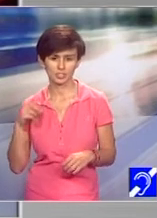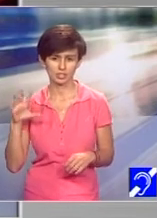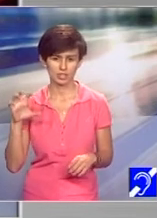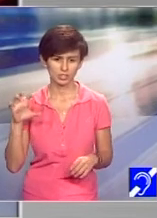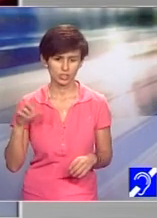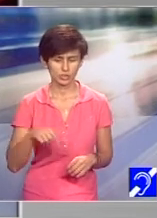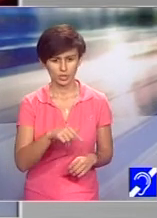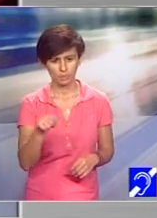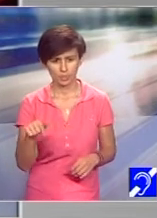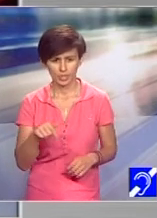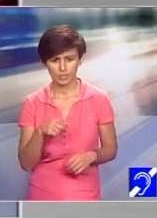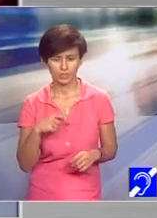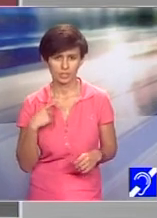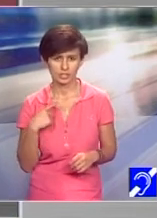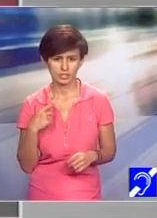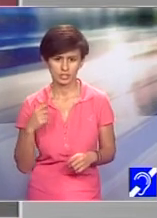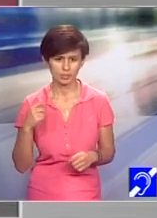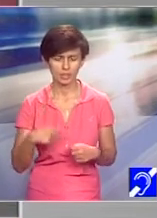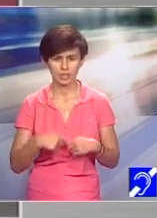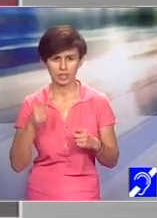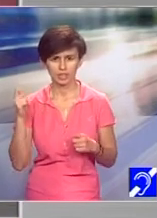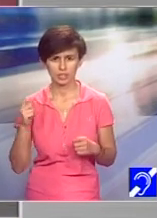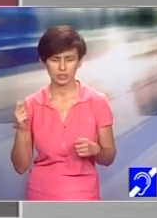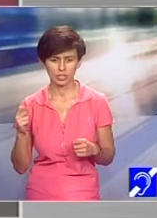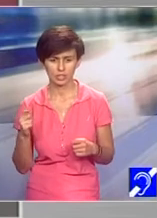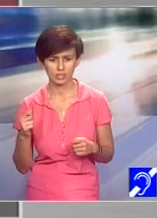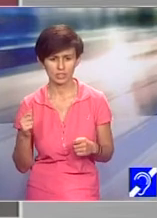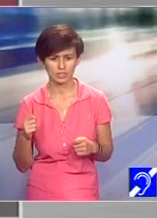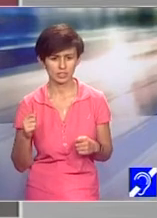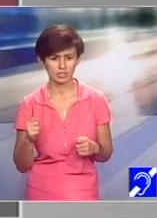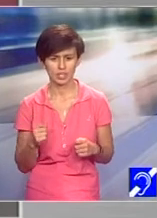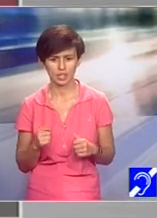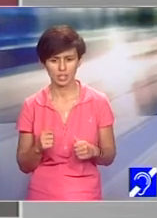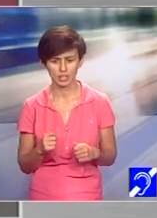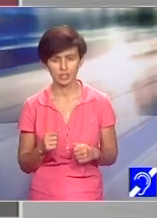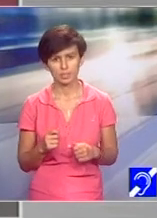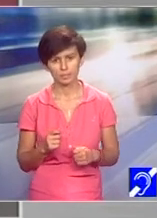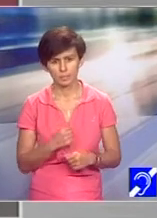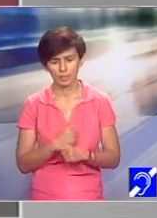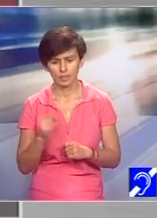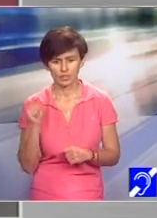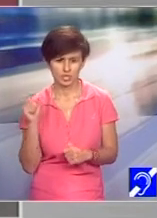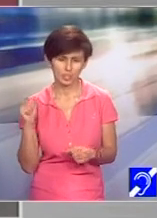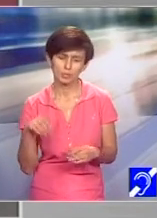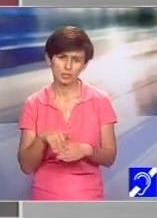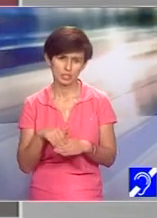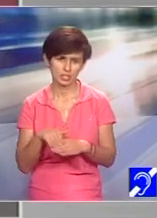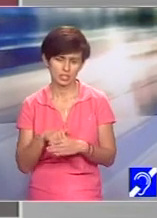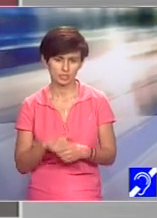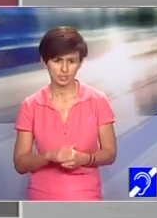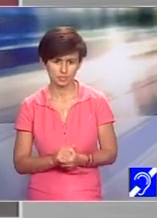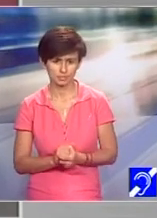10.620, cam așa, de angajați deci pe toată țara, iar suntem. În Cluj și, ar fi cam 32, vă spuneți dumneavoastră, că ar fi cât de cât ar